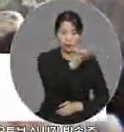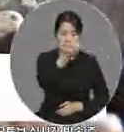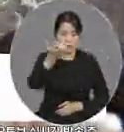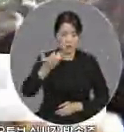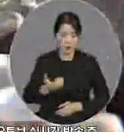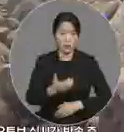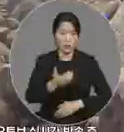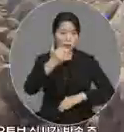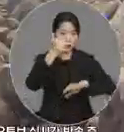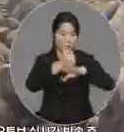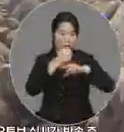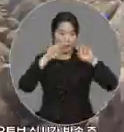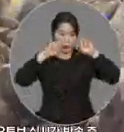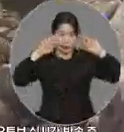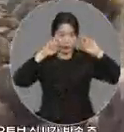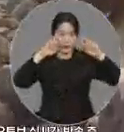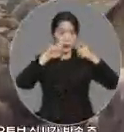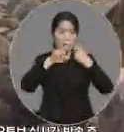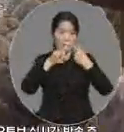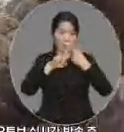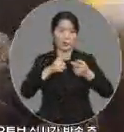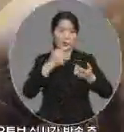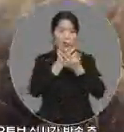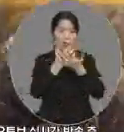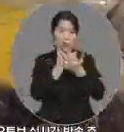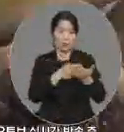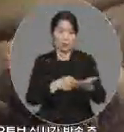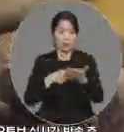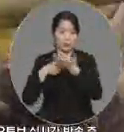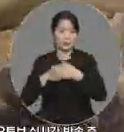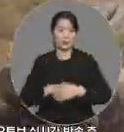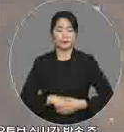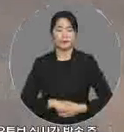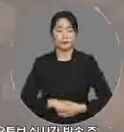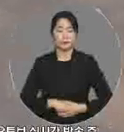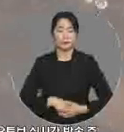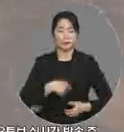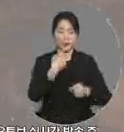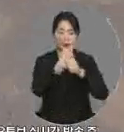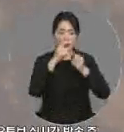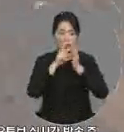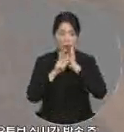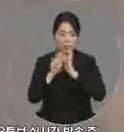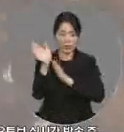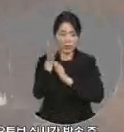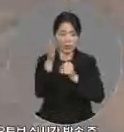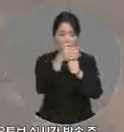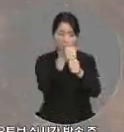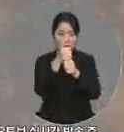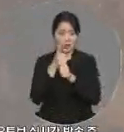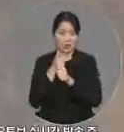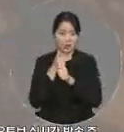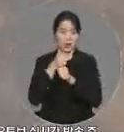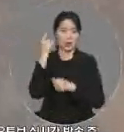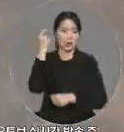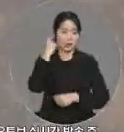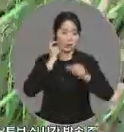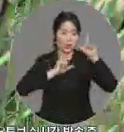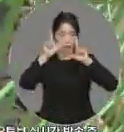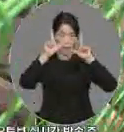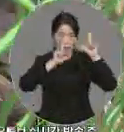연구 자료가 나왔습니다. 지난해 10월과 11월 태화강에서 포획된 연어 60마리의 이석을